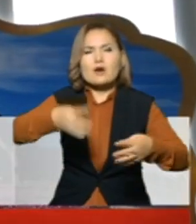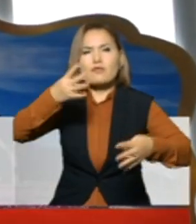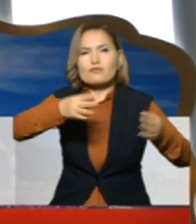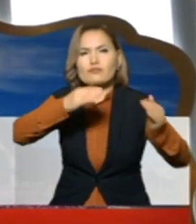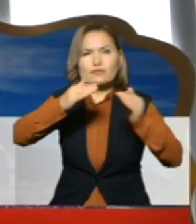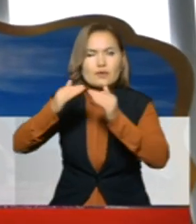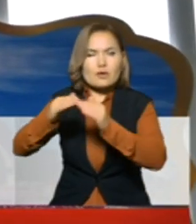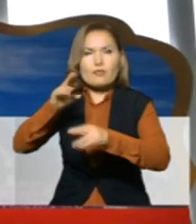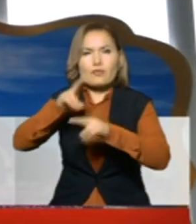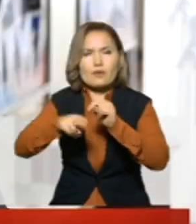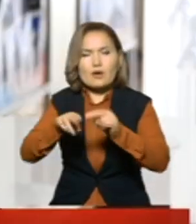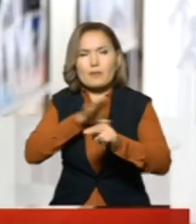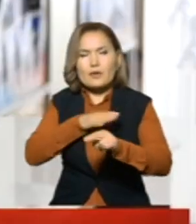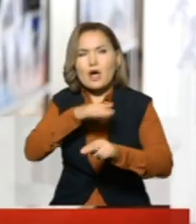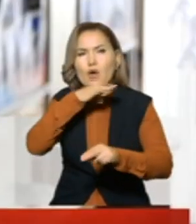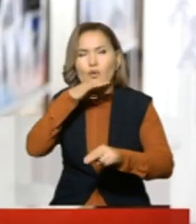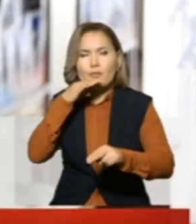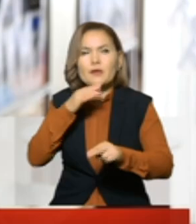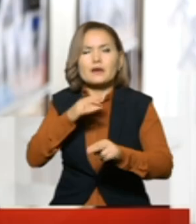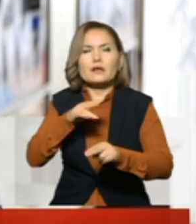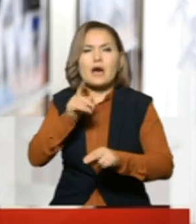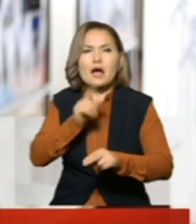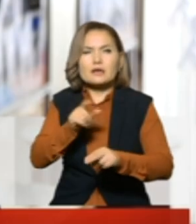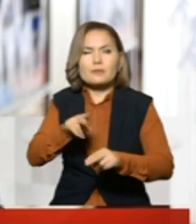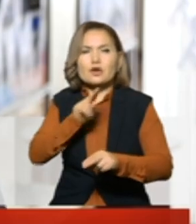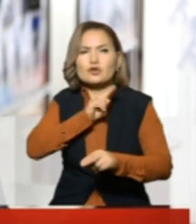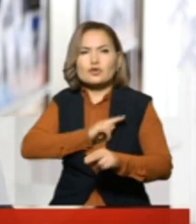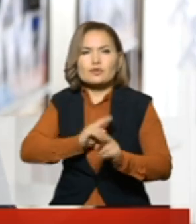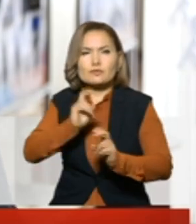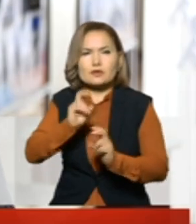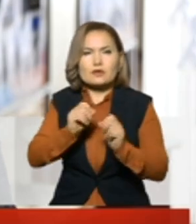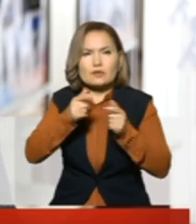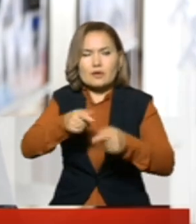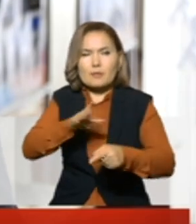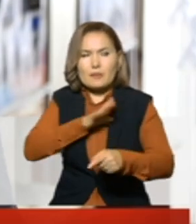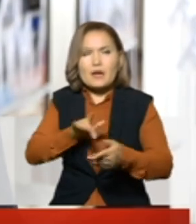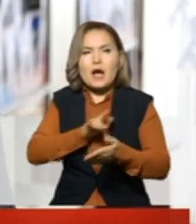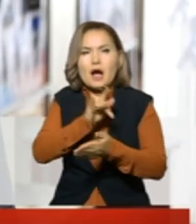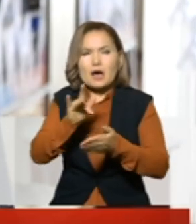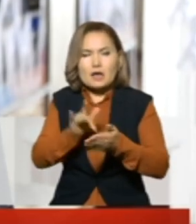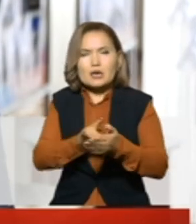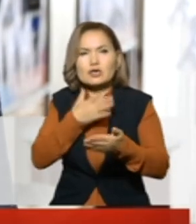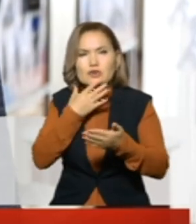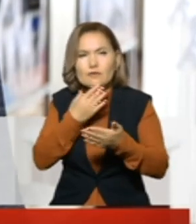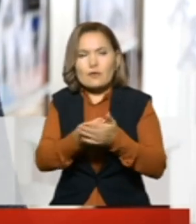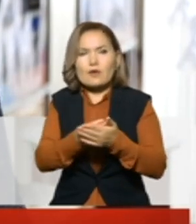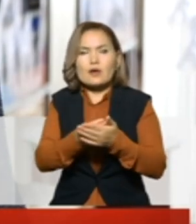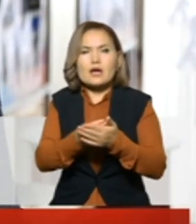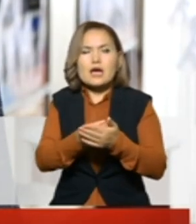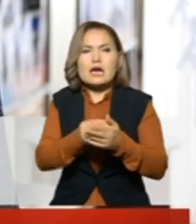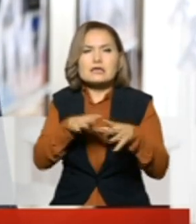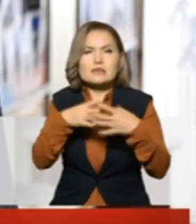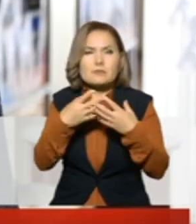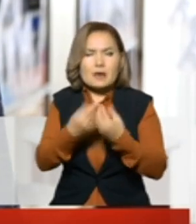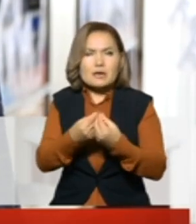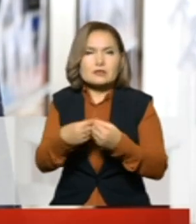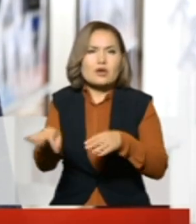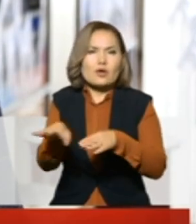көптеген азаматтар келіп, қызмет жасап, осы қаладан өздерің бақыттарын тауып, өздерің орын